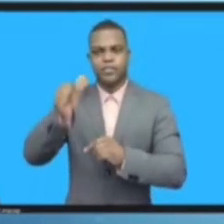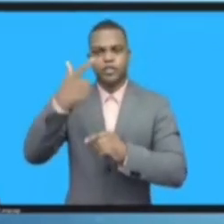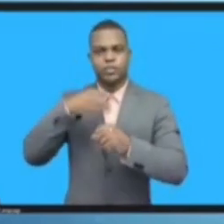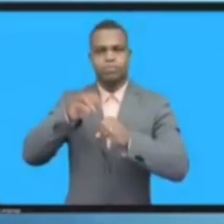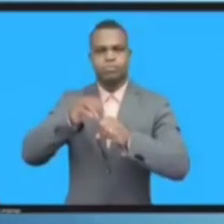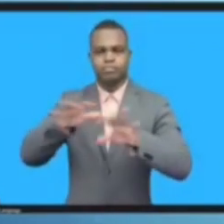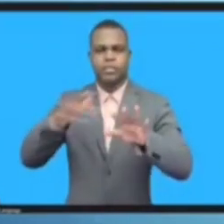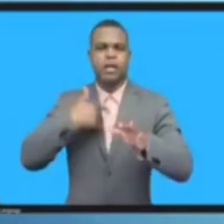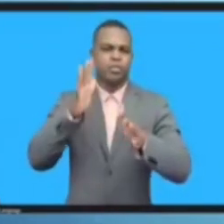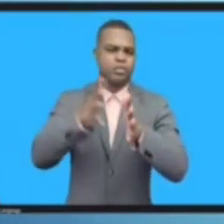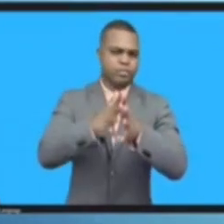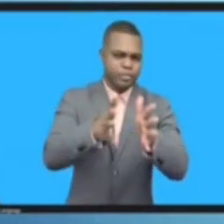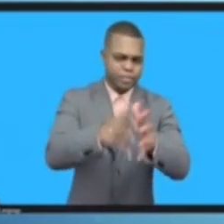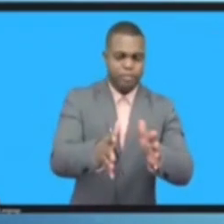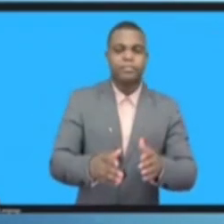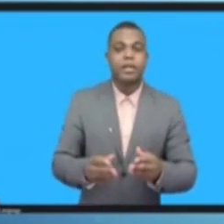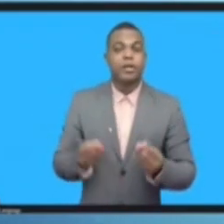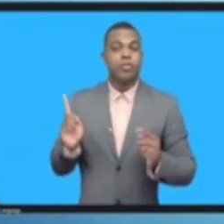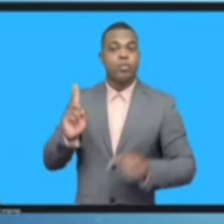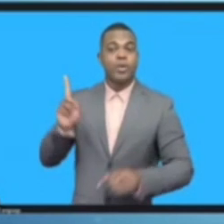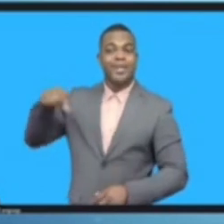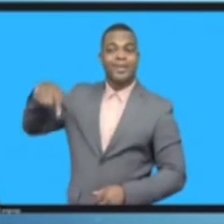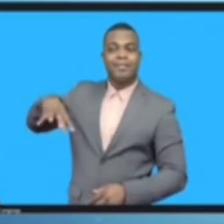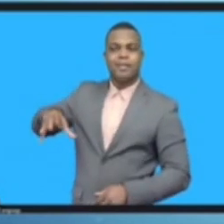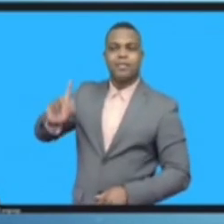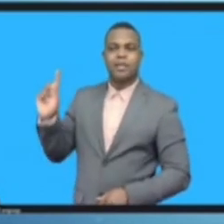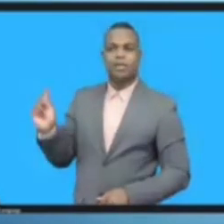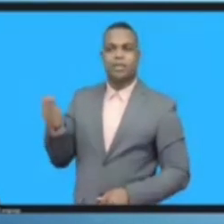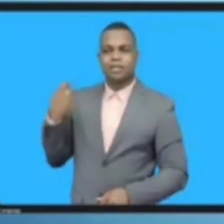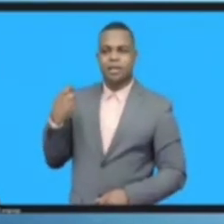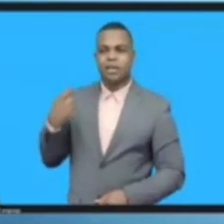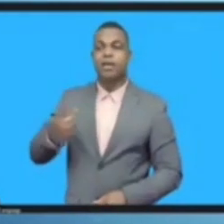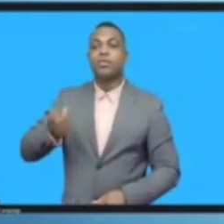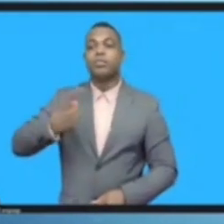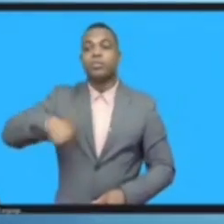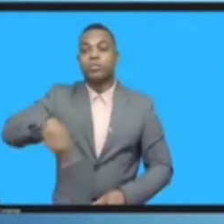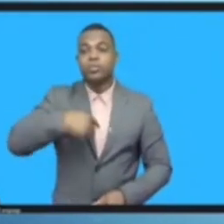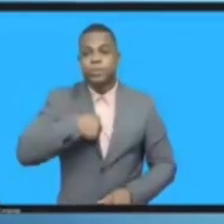à résoudre la problématique suivante en matière donc